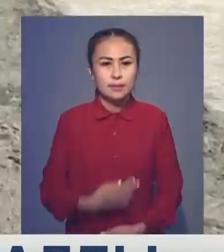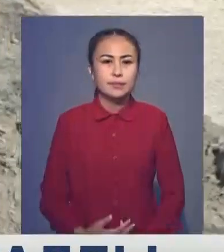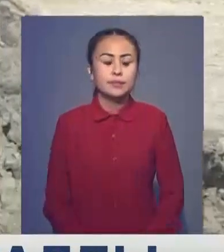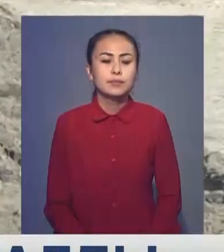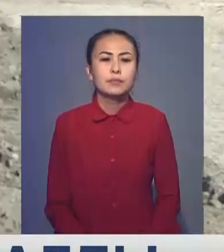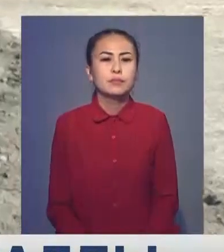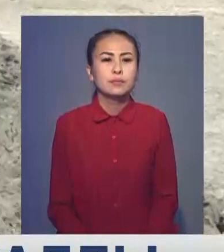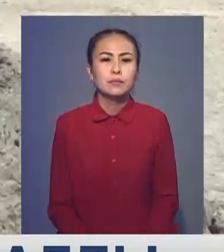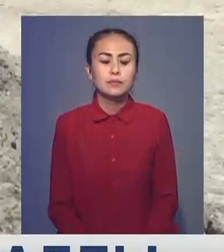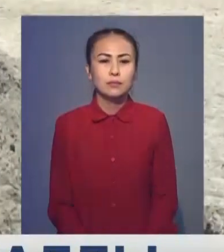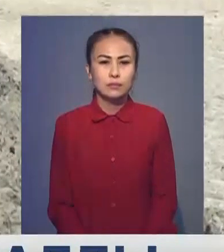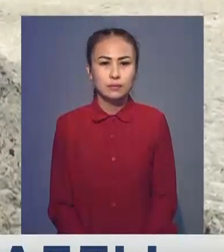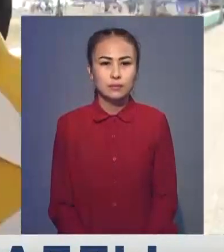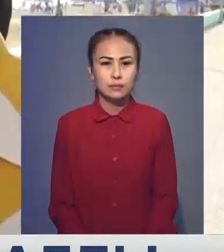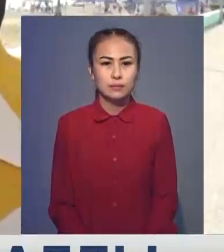ескертеді.